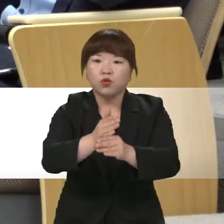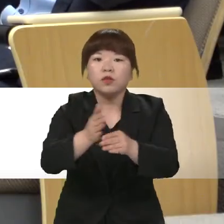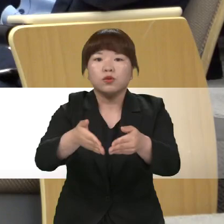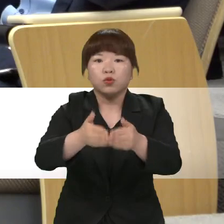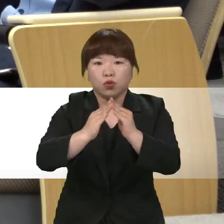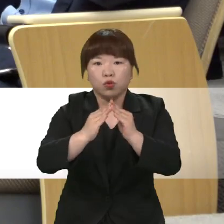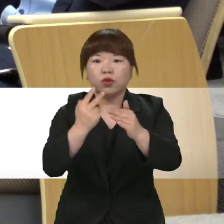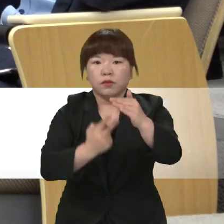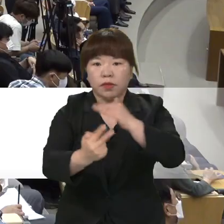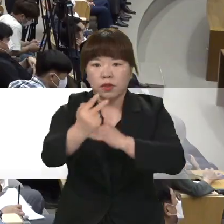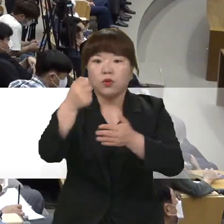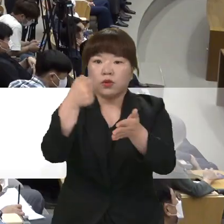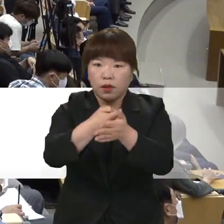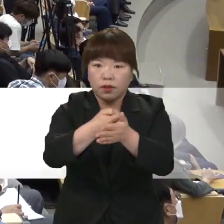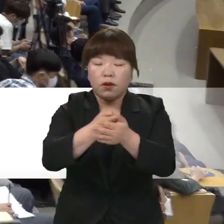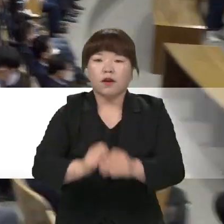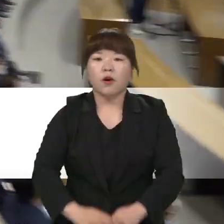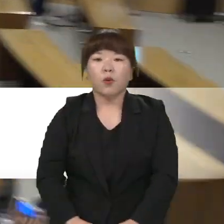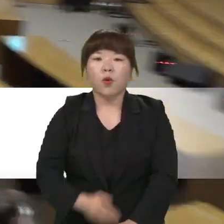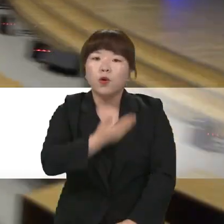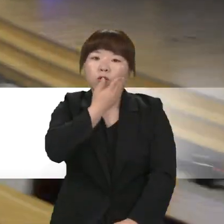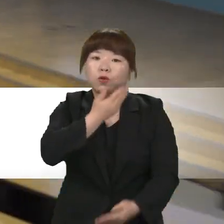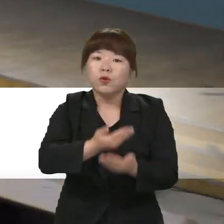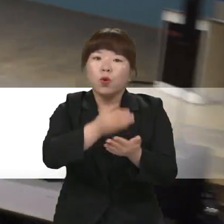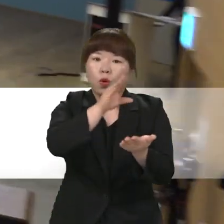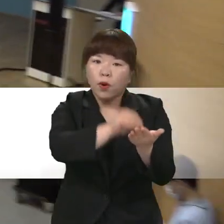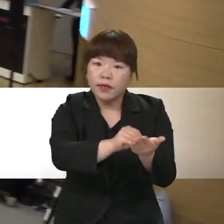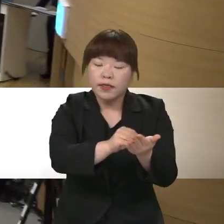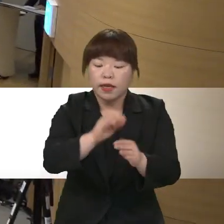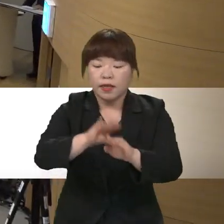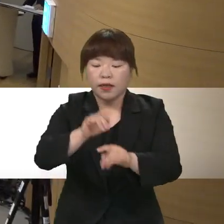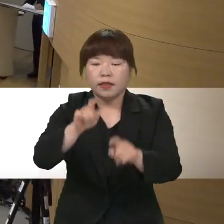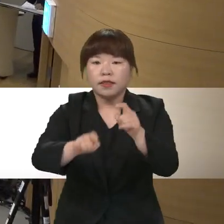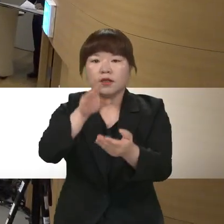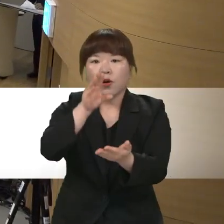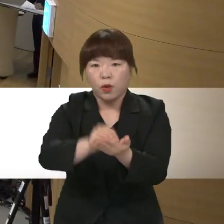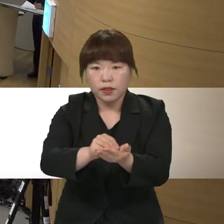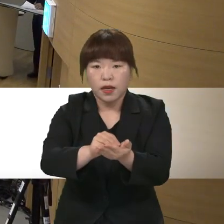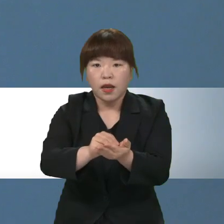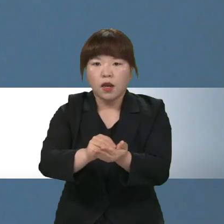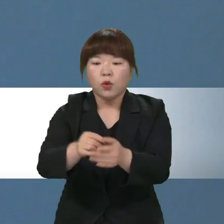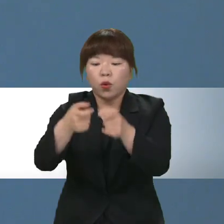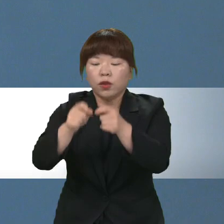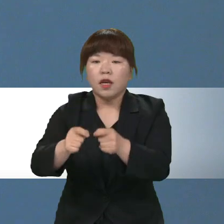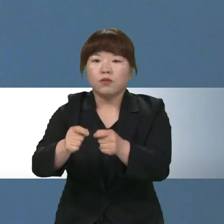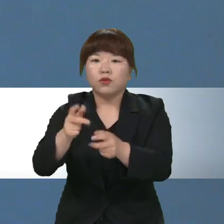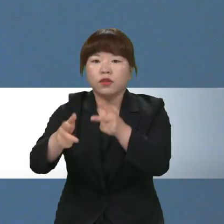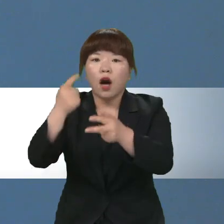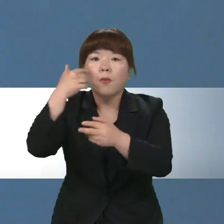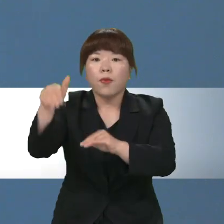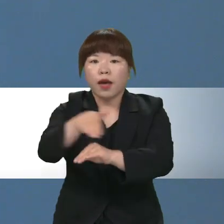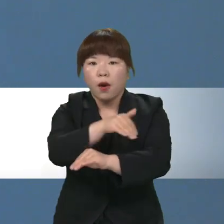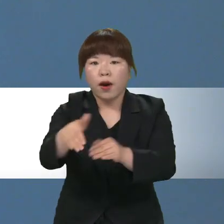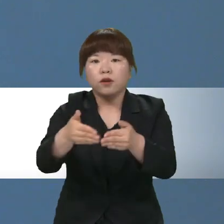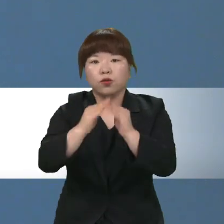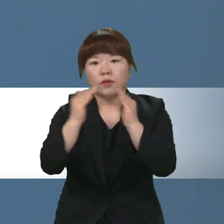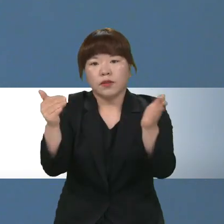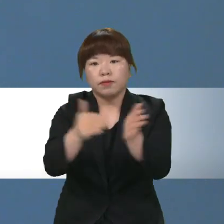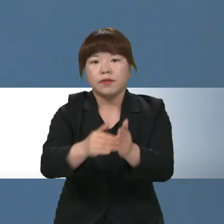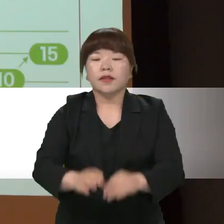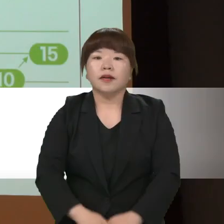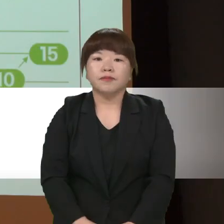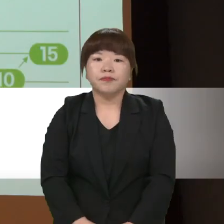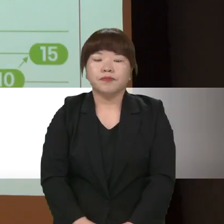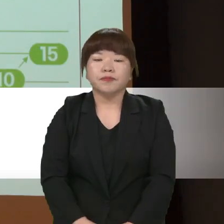허브 구축 을 비전으로 설정하고 3대 중점 과제 및 9대 실천과 잘 30개 세부 사업계획을 수립해 습니다